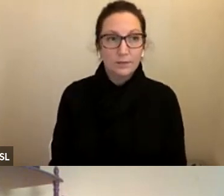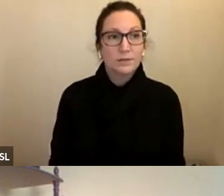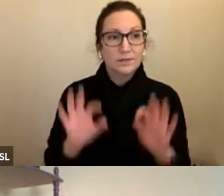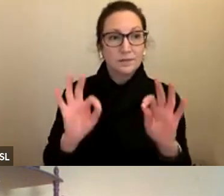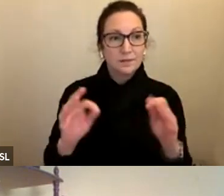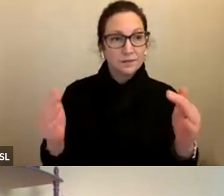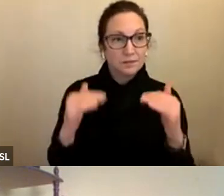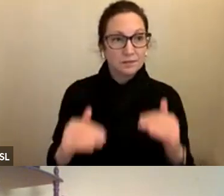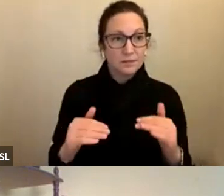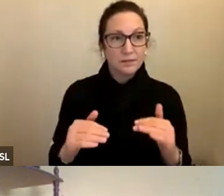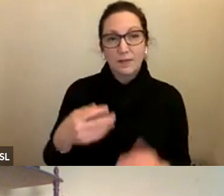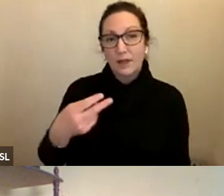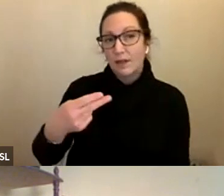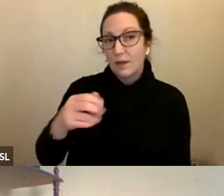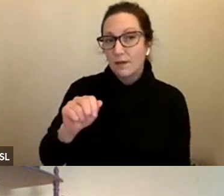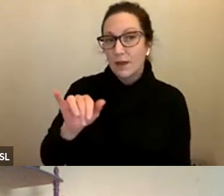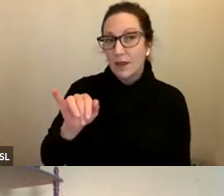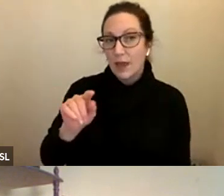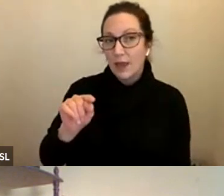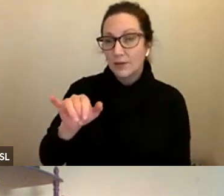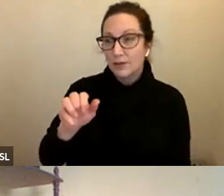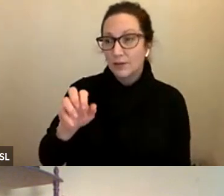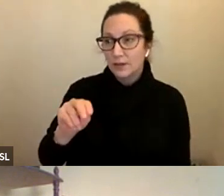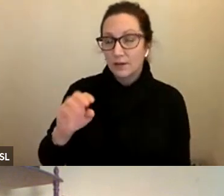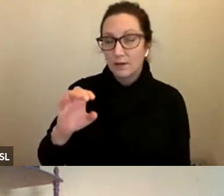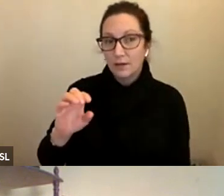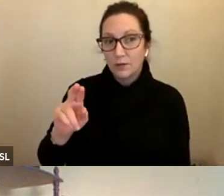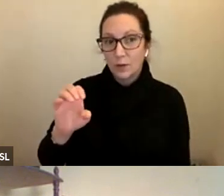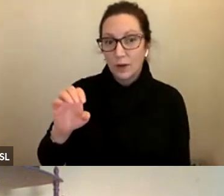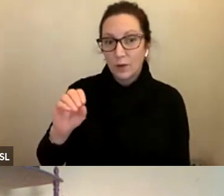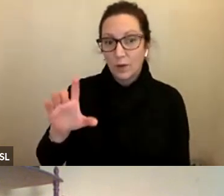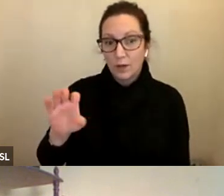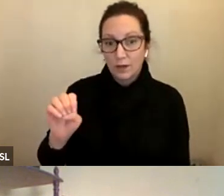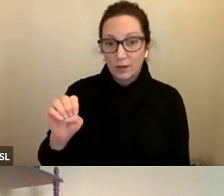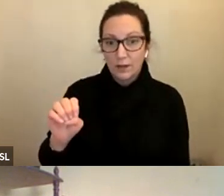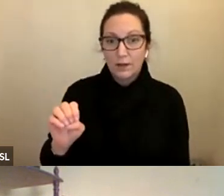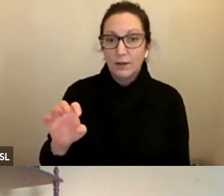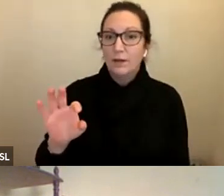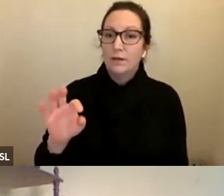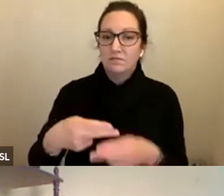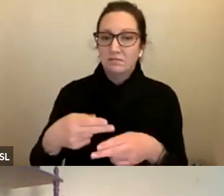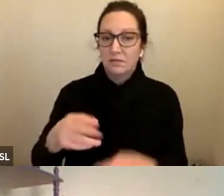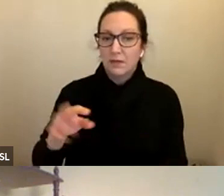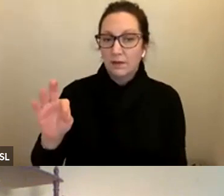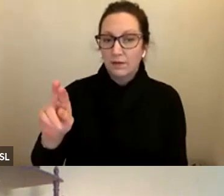you. Our Haitian Creole interpreter is Frandy Matthew. Will you please give the Zoom